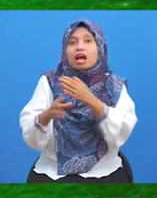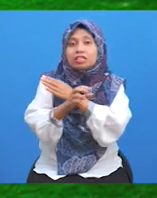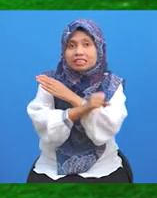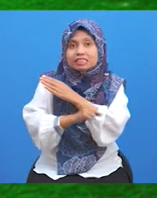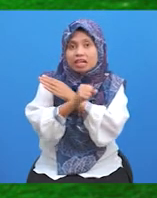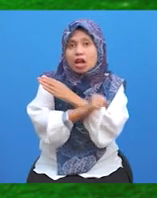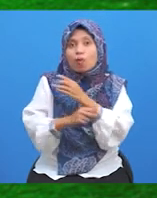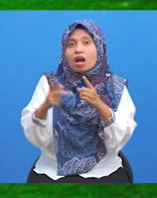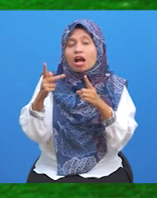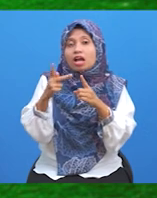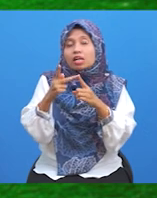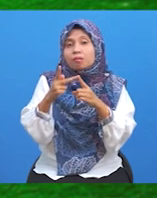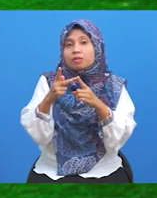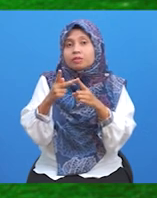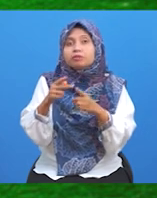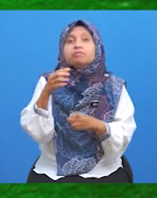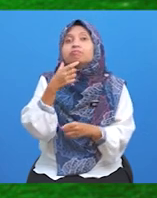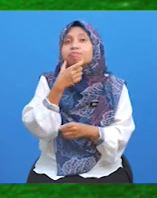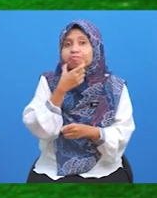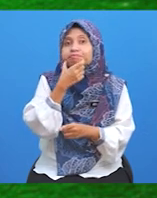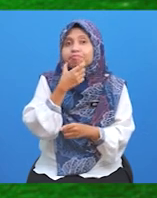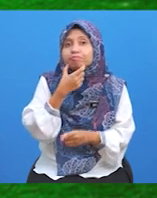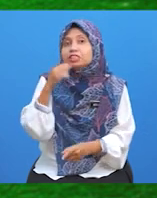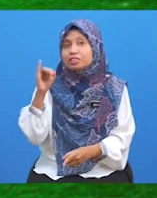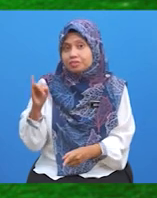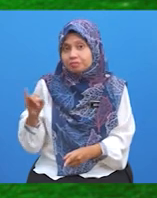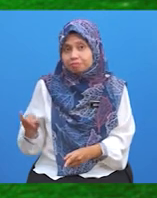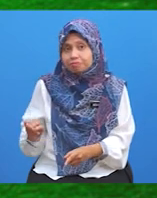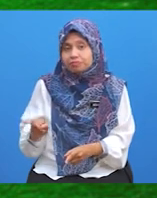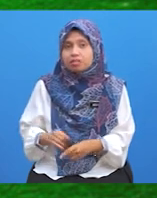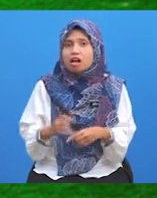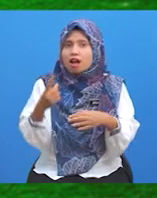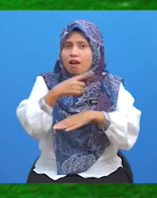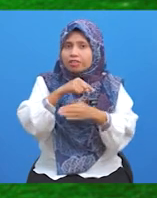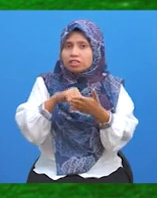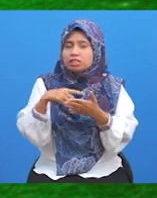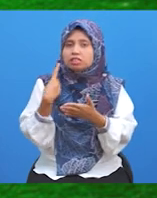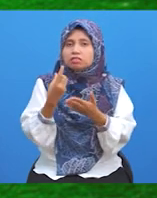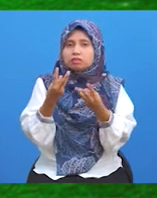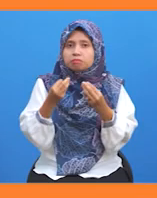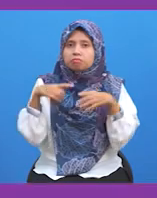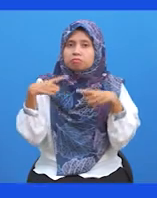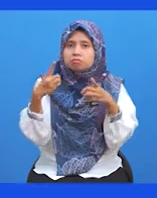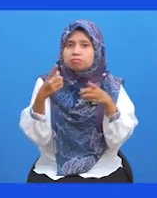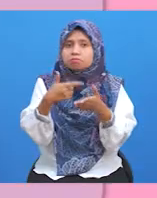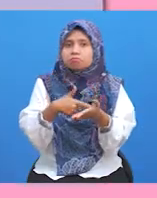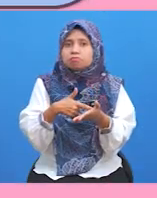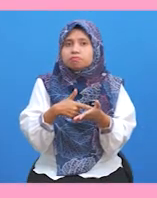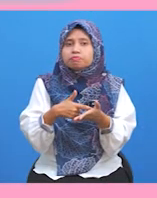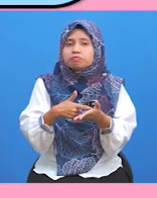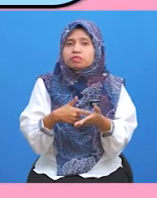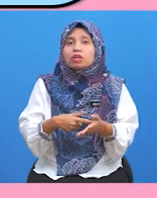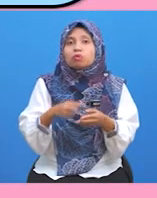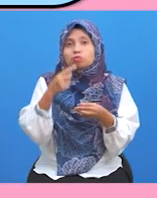British? Alhamdulillah, bagus murid-murid. Hari ini, kita masih lagi membincangkan mengenai